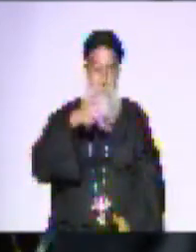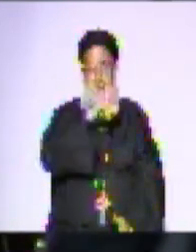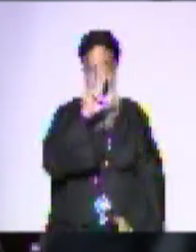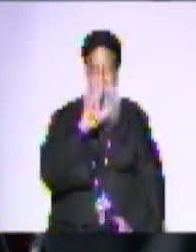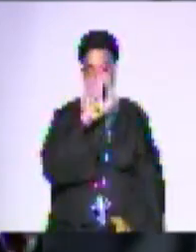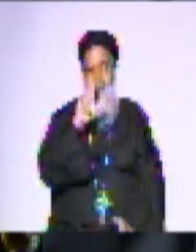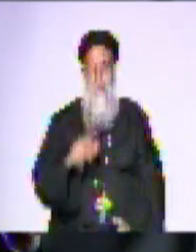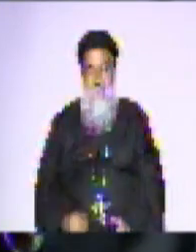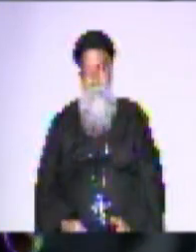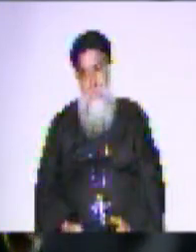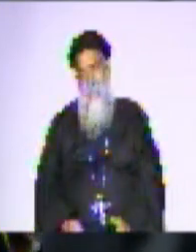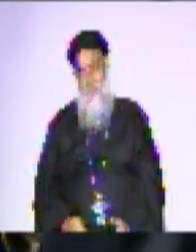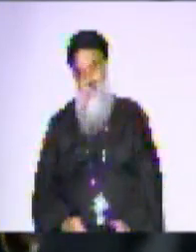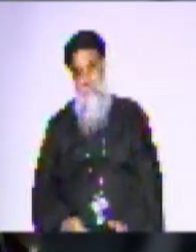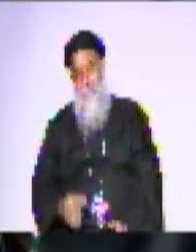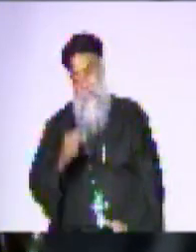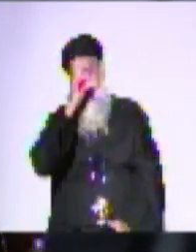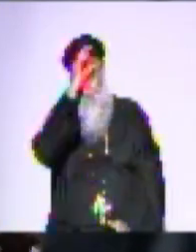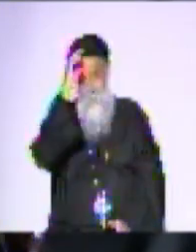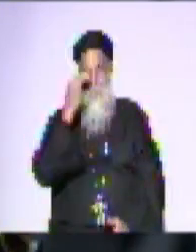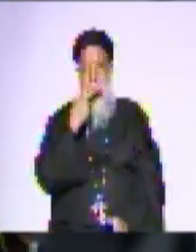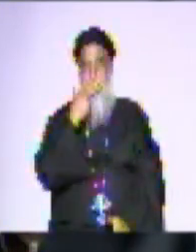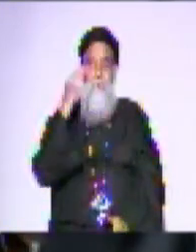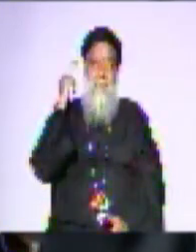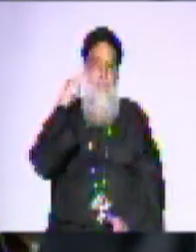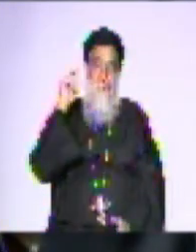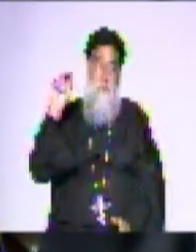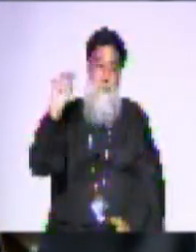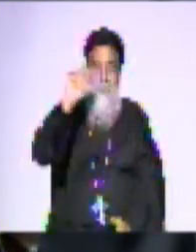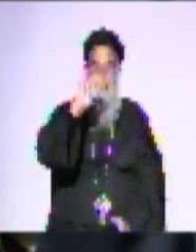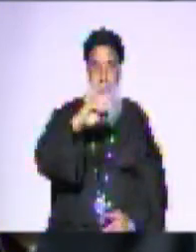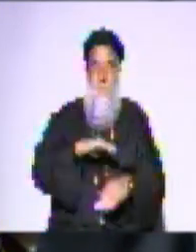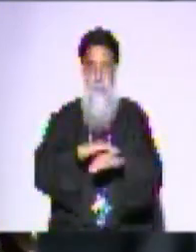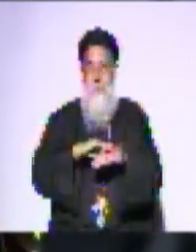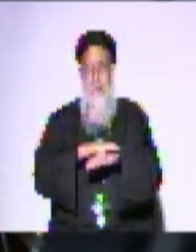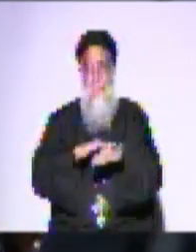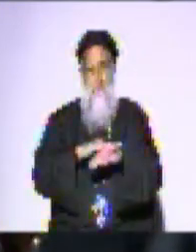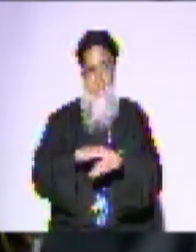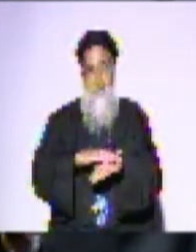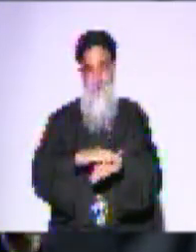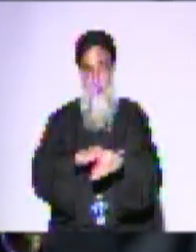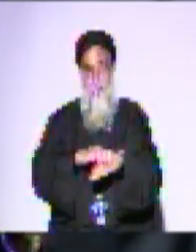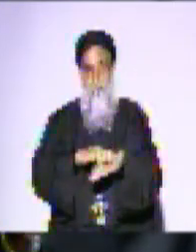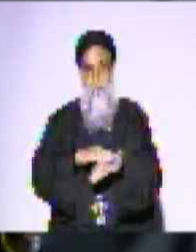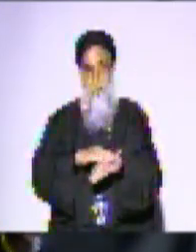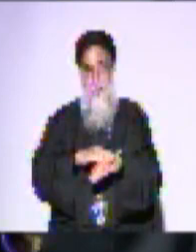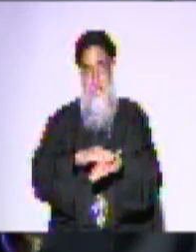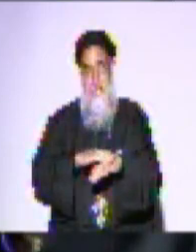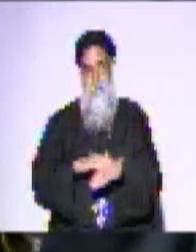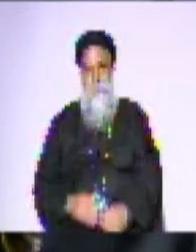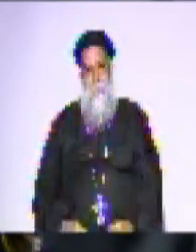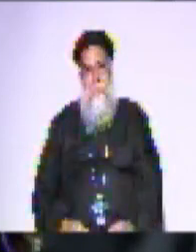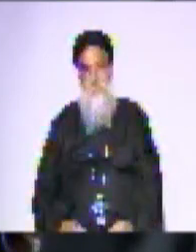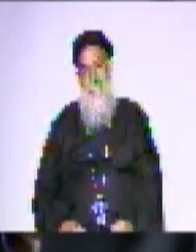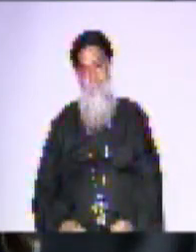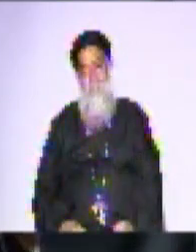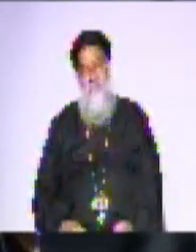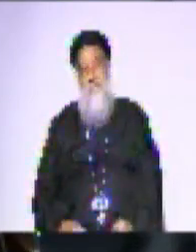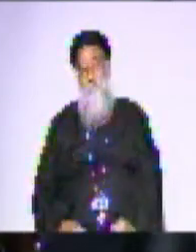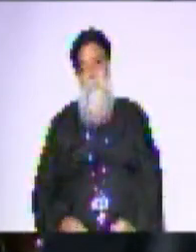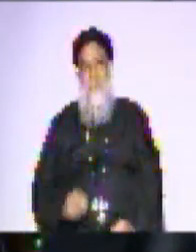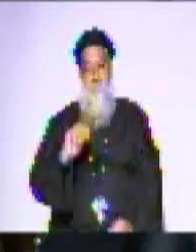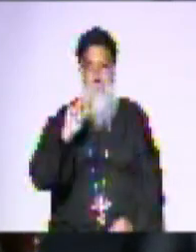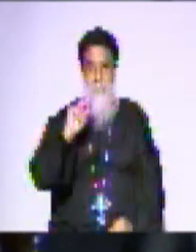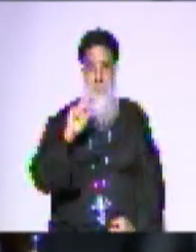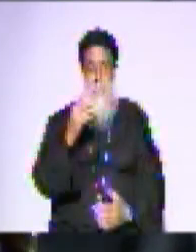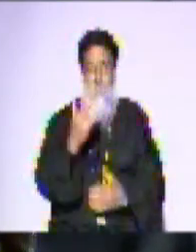وإحنا داخلين على مثل مسحة المرضى وعلى اللقان في خميس العهد،